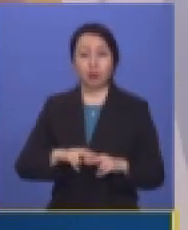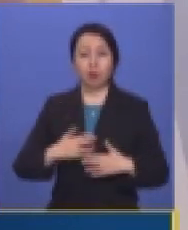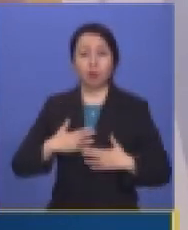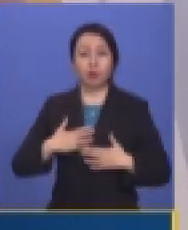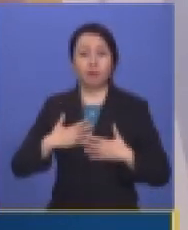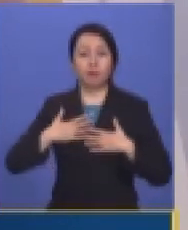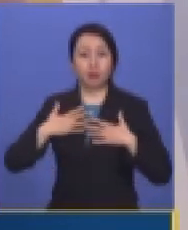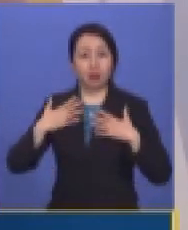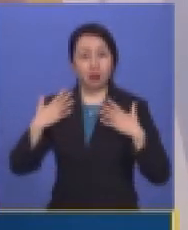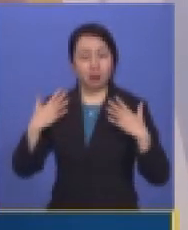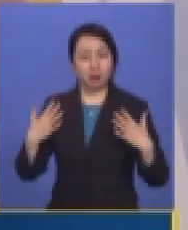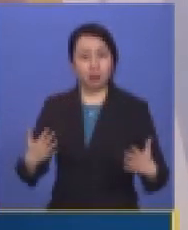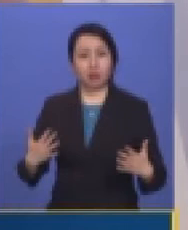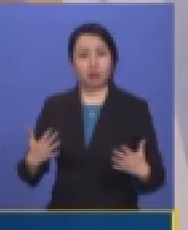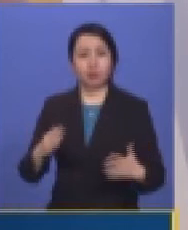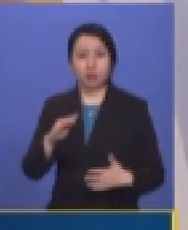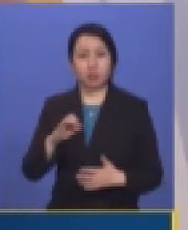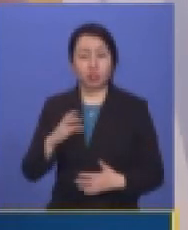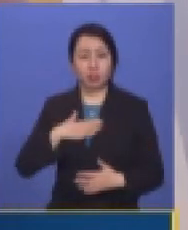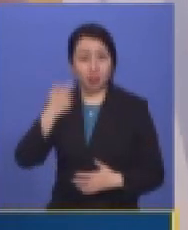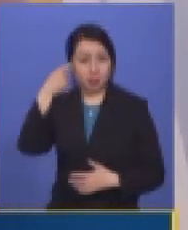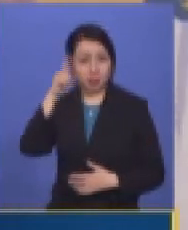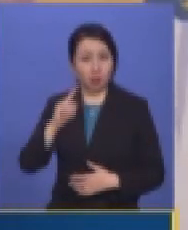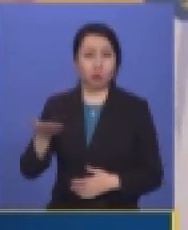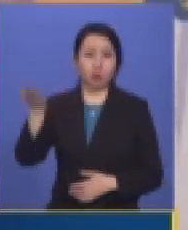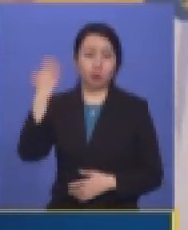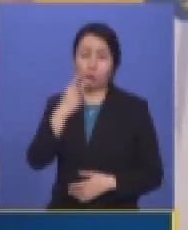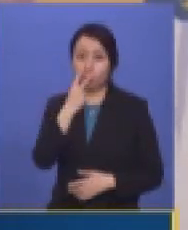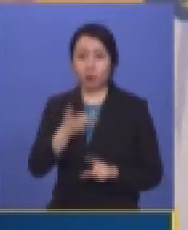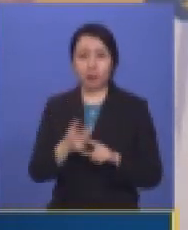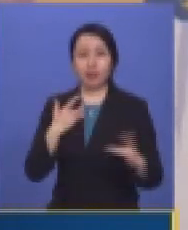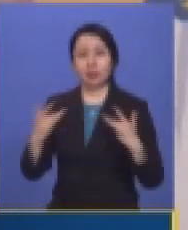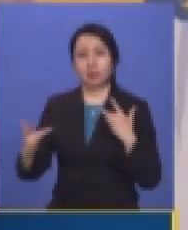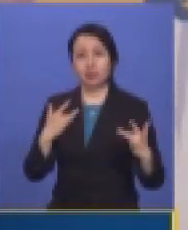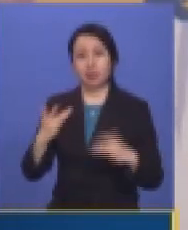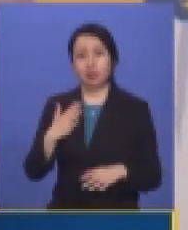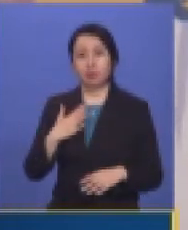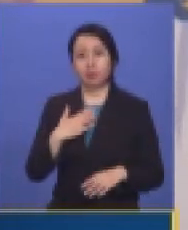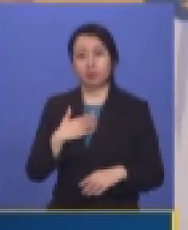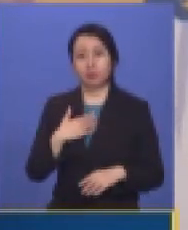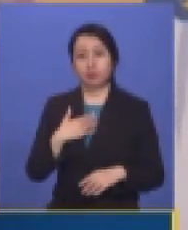вдохновил. Жан я знаком давно. Увидев этот концерт, меня